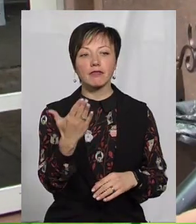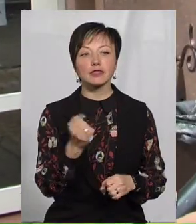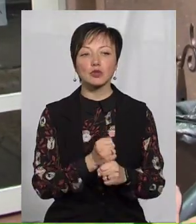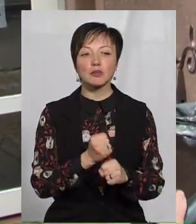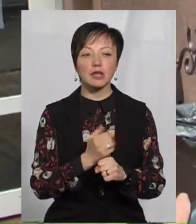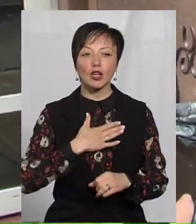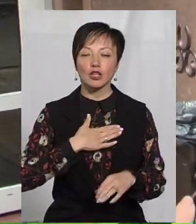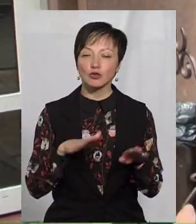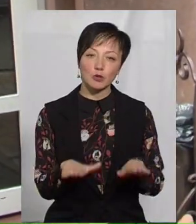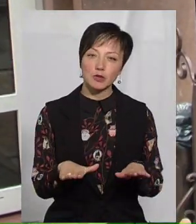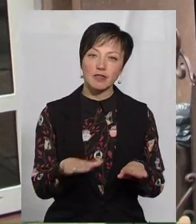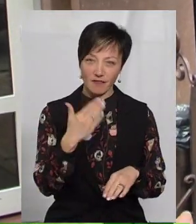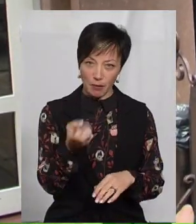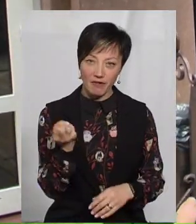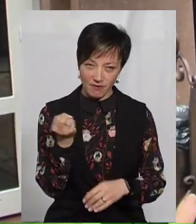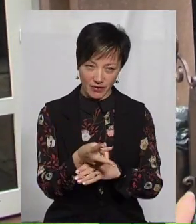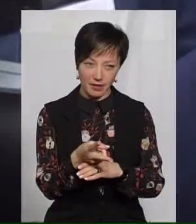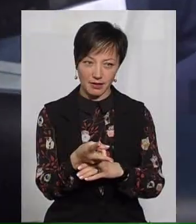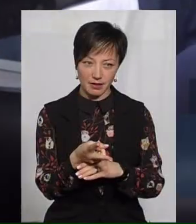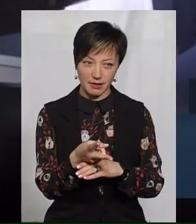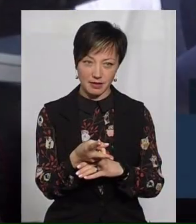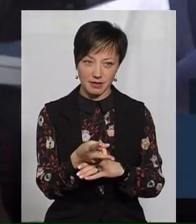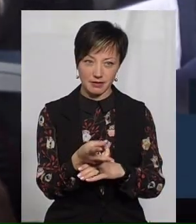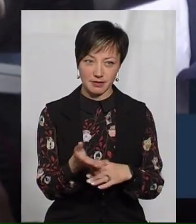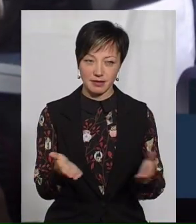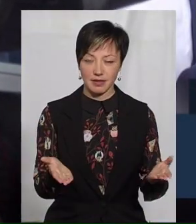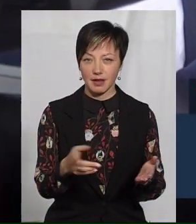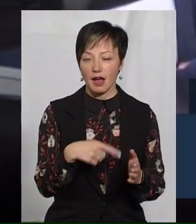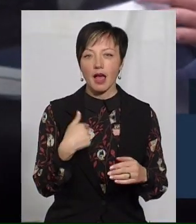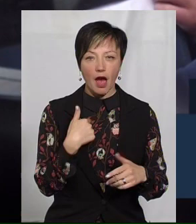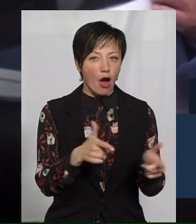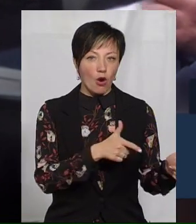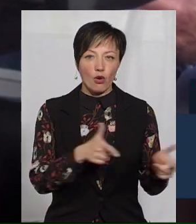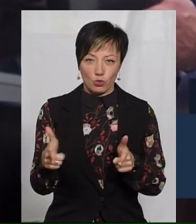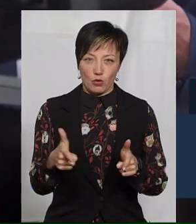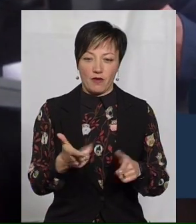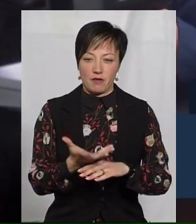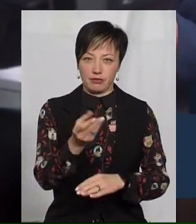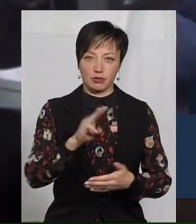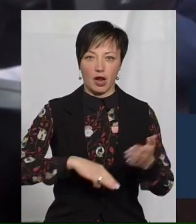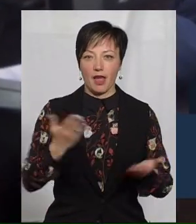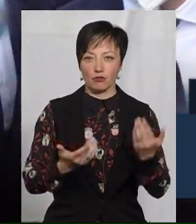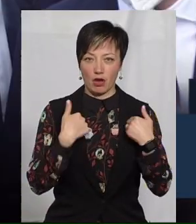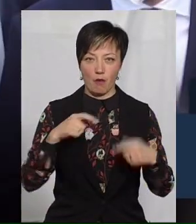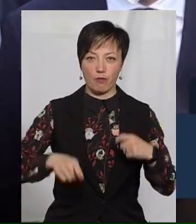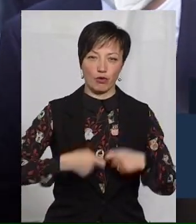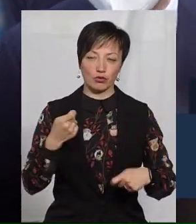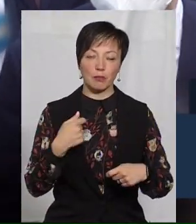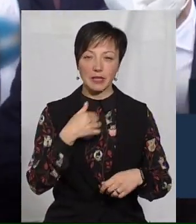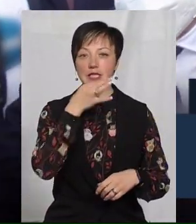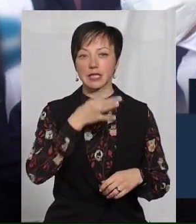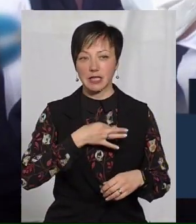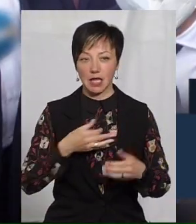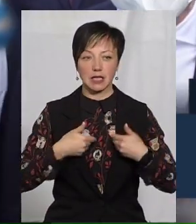нашому місці, що ви вигнали би? Я готовий віддати штраф, якщо я щось порушив, да. Ну, мені